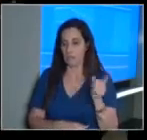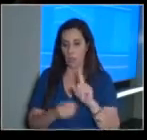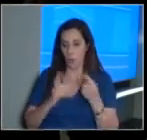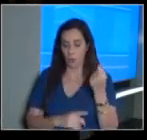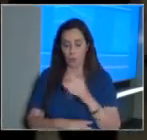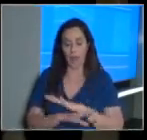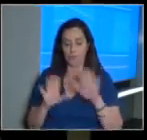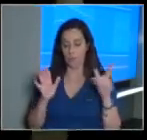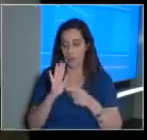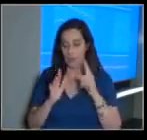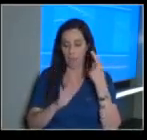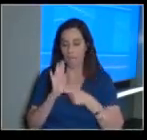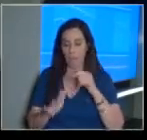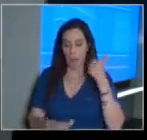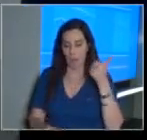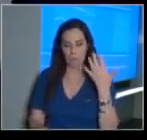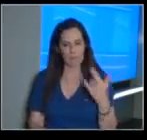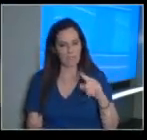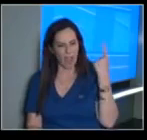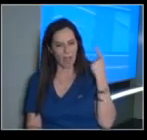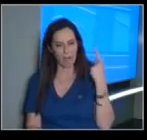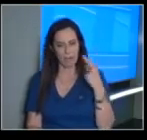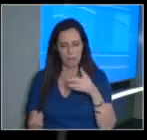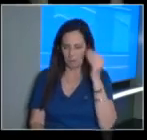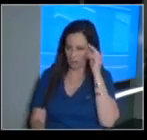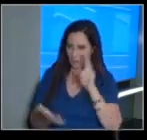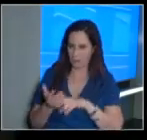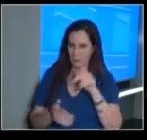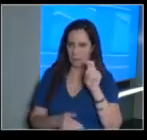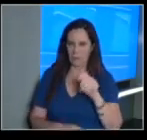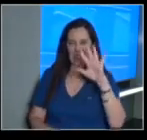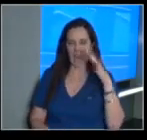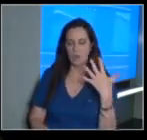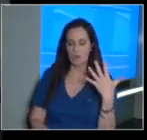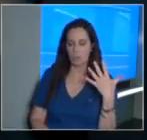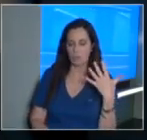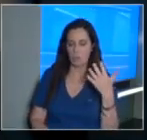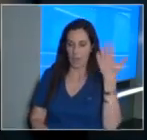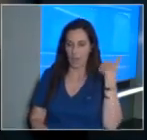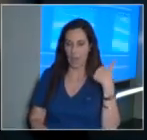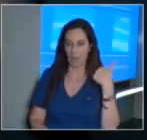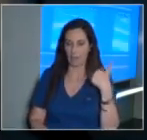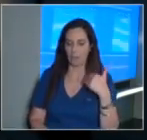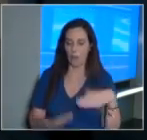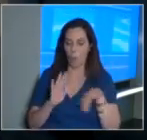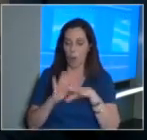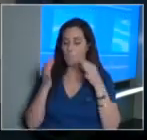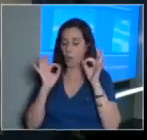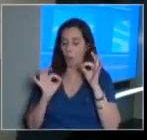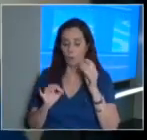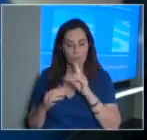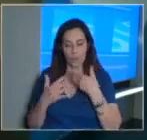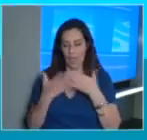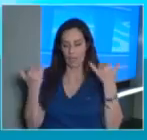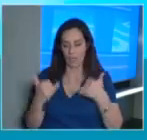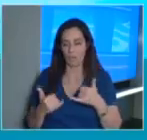קרה כמעט אף פעם, קרה פעם אחת. מתי זה קרה? אבל זה קרה, אם אני זוכר נכון, בכנסת החמישית, רק שאז הייתה הוראה מיוחדת ומעניינת בחוק שלא